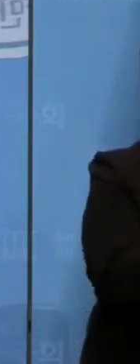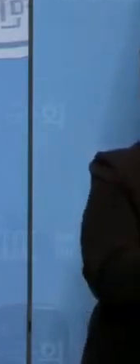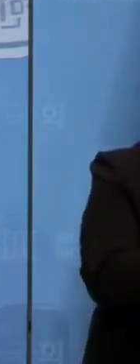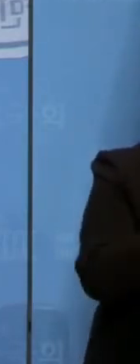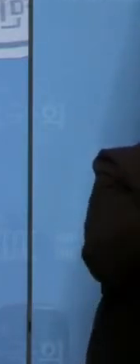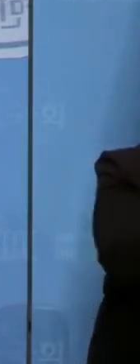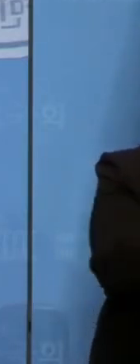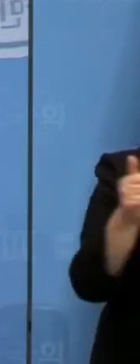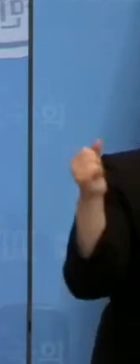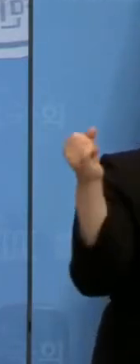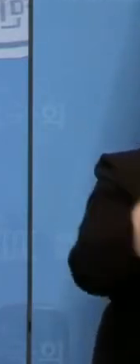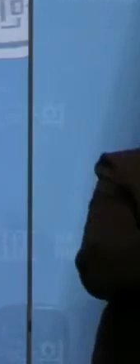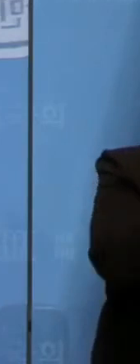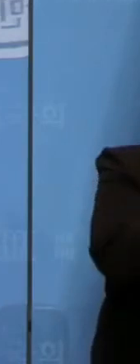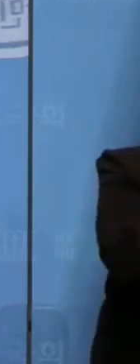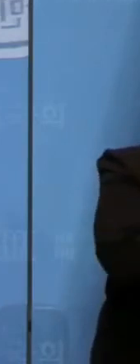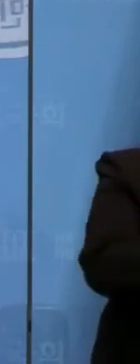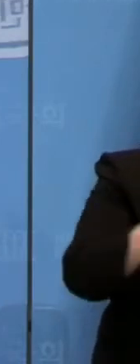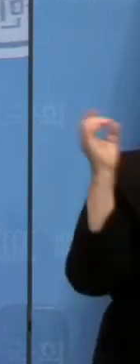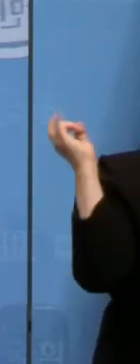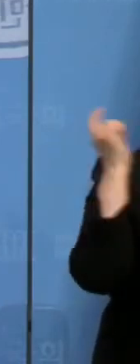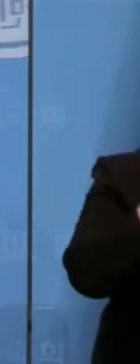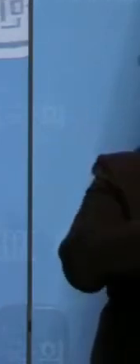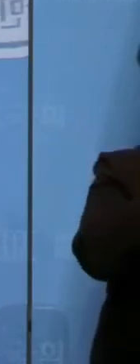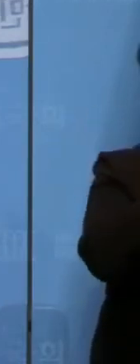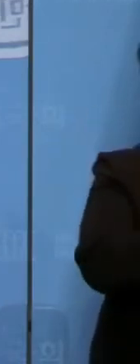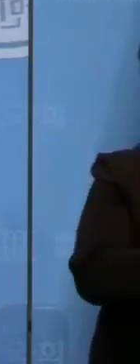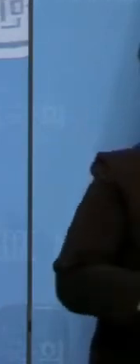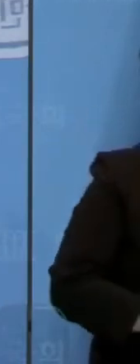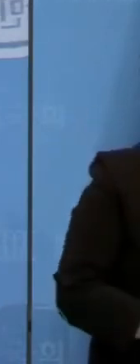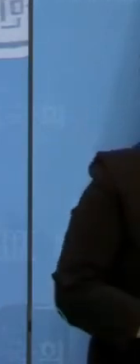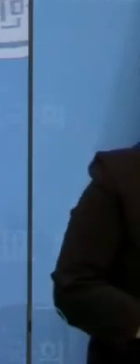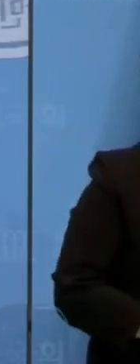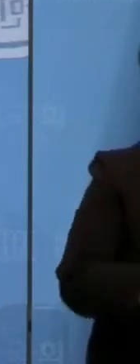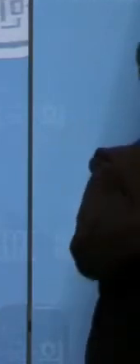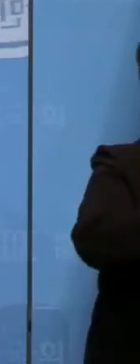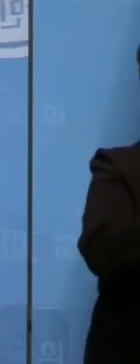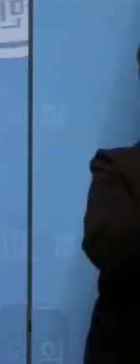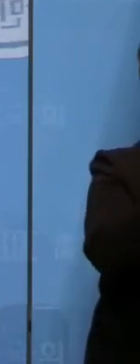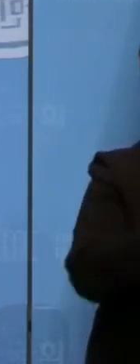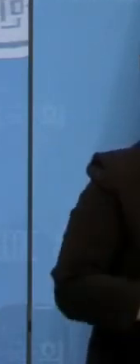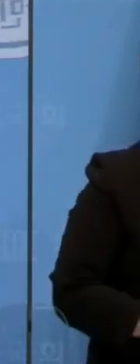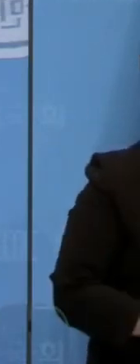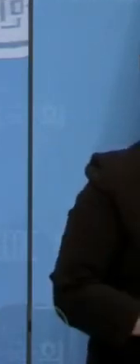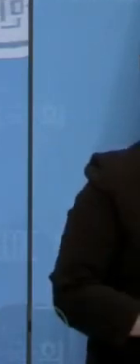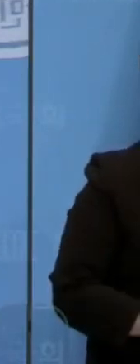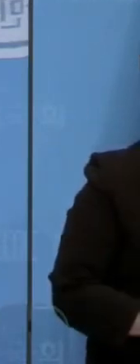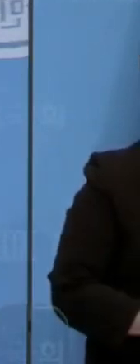미얀마 국민들의 요청을 진지하게 고려해 주시기를 부탁드립니다. 고맙습니다.